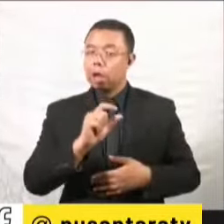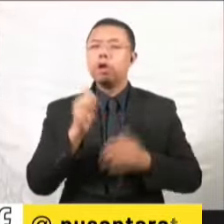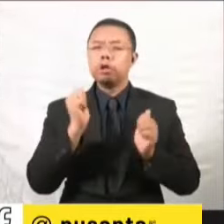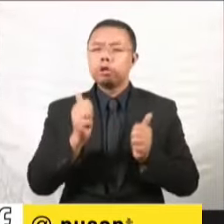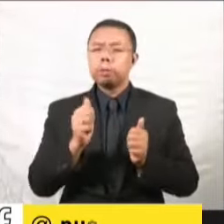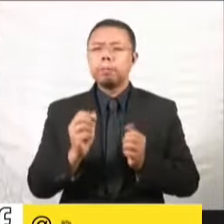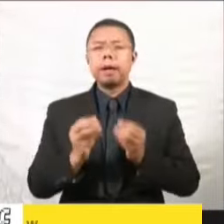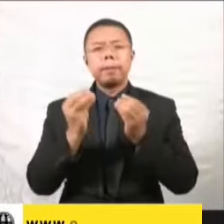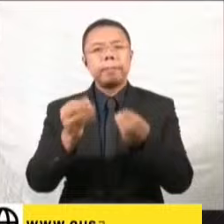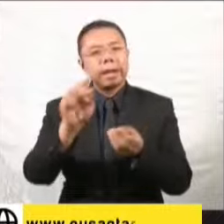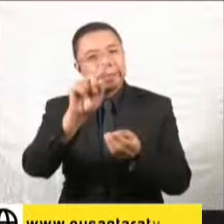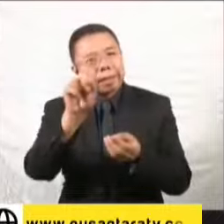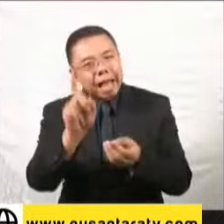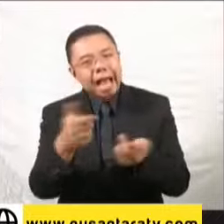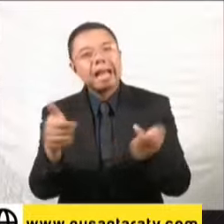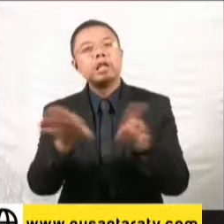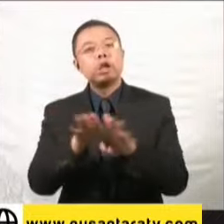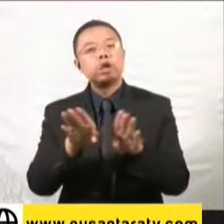melanj